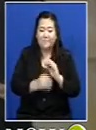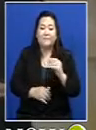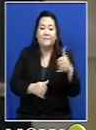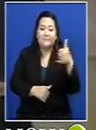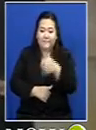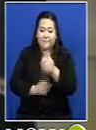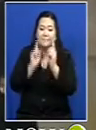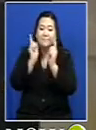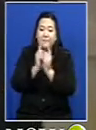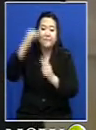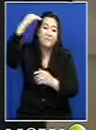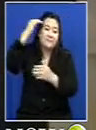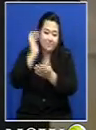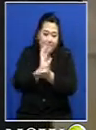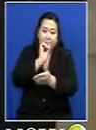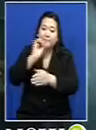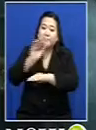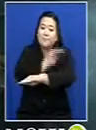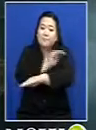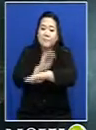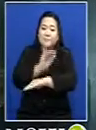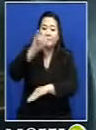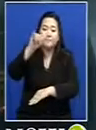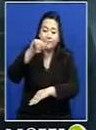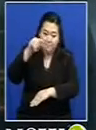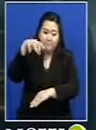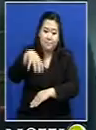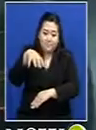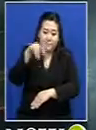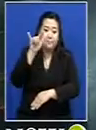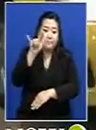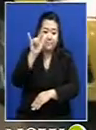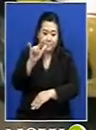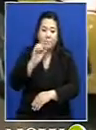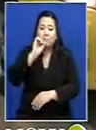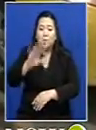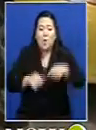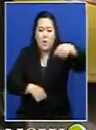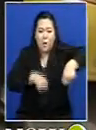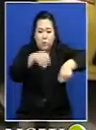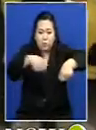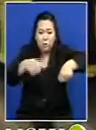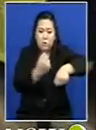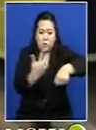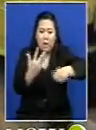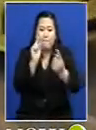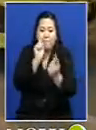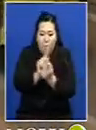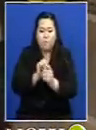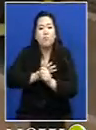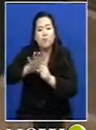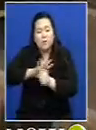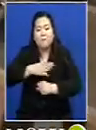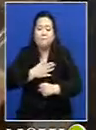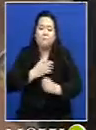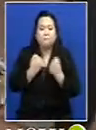ที่สพสุวรรณภูมินะครับให้ช่วยตามหาเจ้าของกระเป๋าหน่อยเขาบอกว่ากำลังขับรถเข้ามาผ่านบริเว